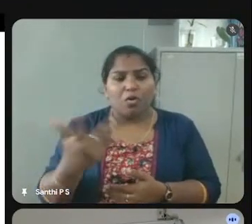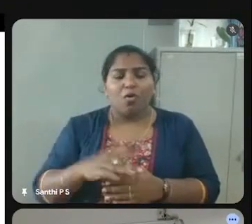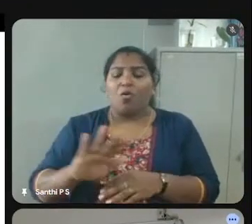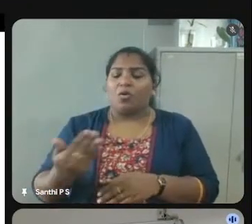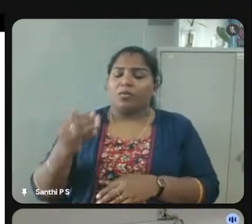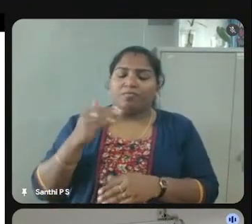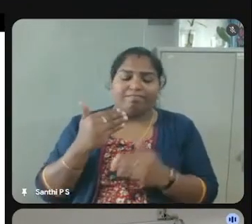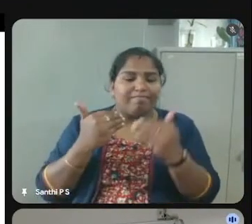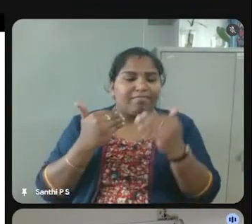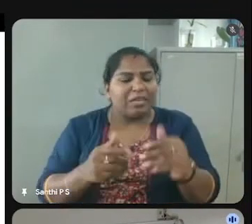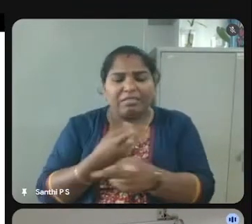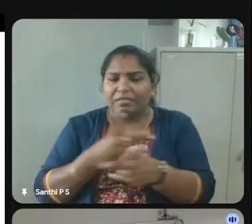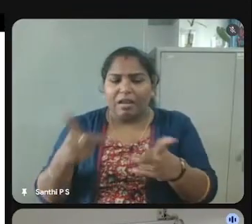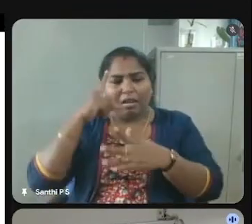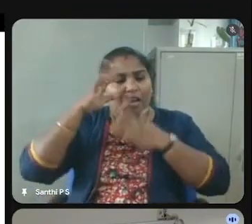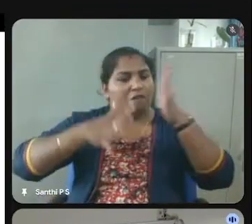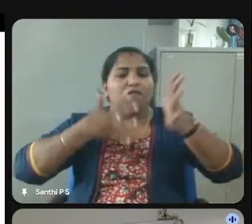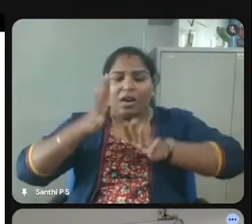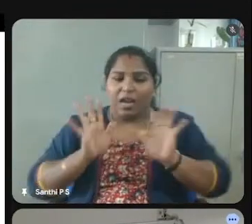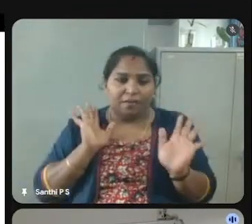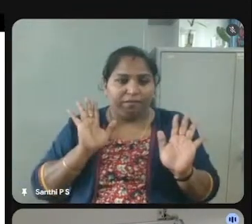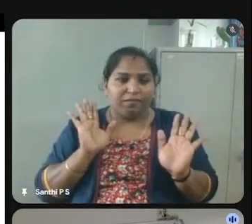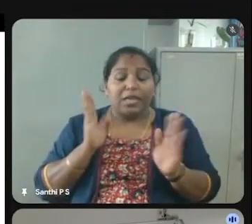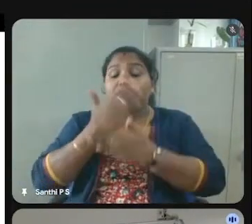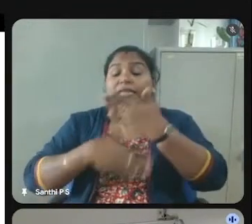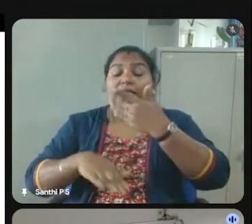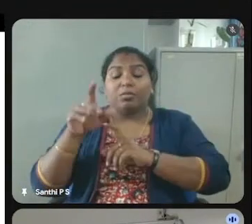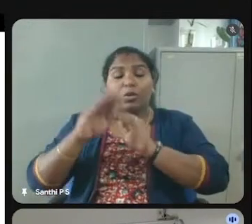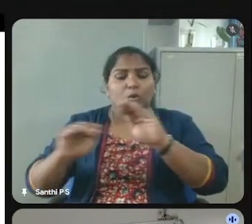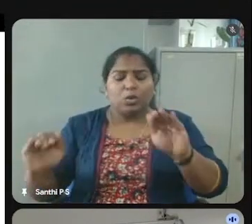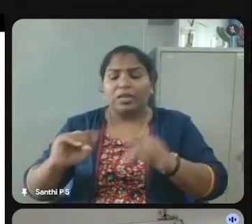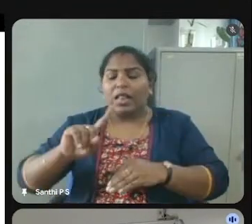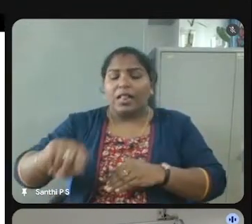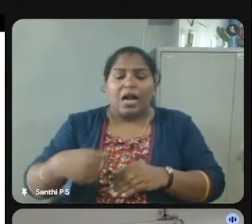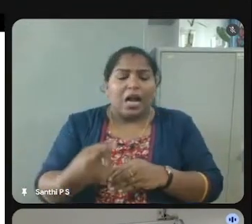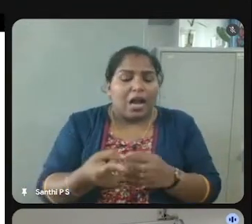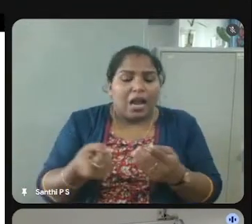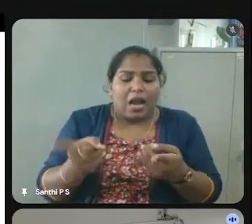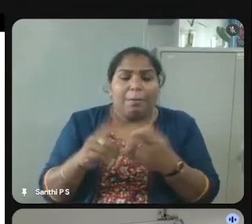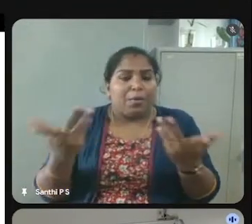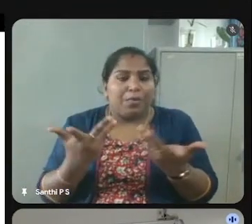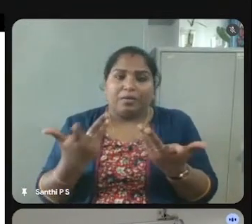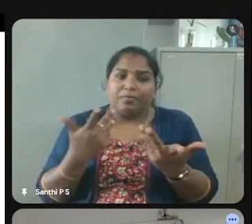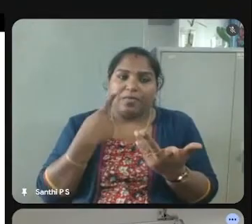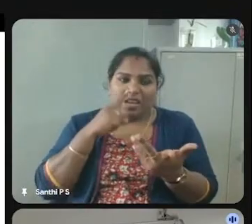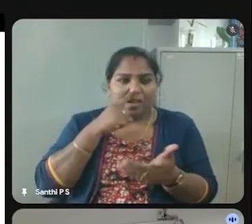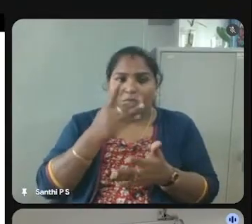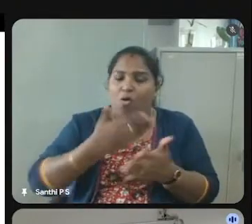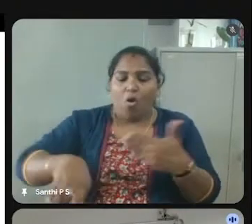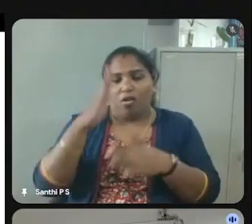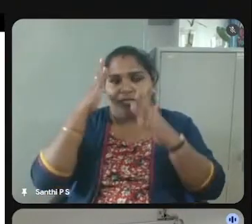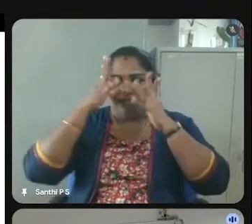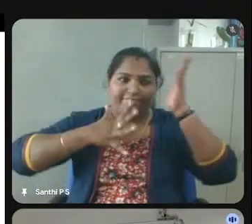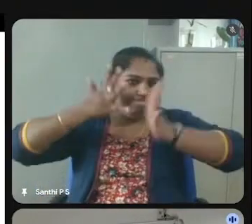ഉത്കണ്ഠ. ഭിന്നശേഷിയുള്ള ഒരു കുഞ്ഞിനെ സംബന്ധിച്ചിടത്തോളം നാളെ എന്ത് എന്നുള്ള കാര്യത്തിൽ എല്ലാ മാതാപിതാക്കൾക്കും ആശങ്കയുണ്ട്.